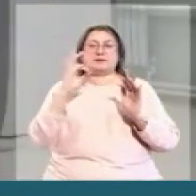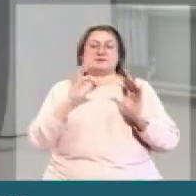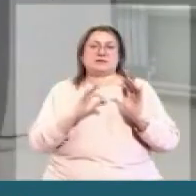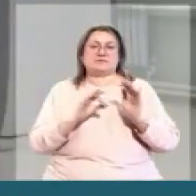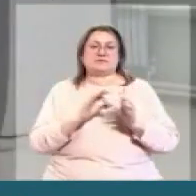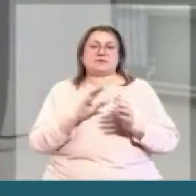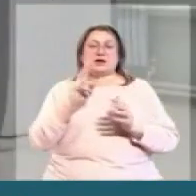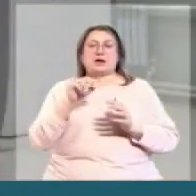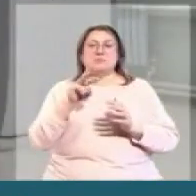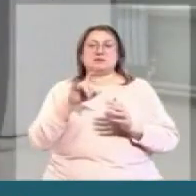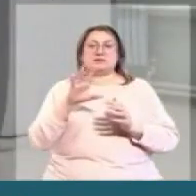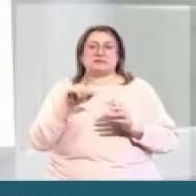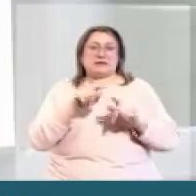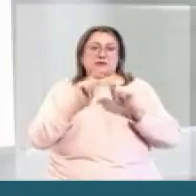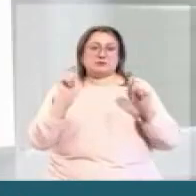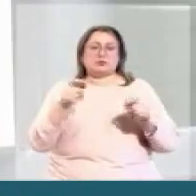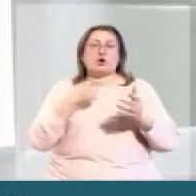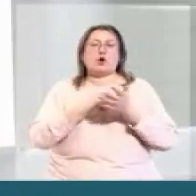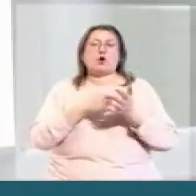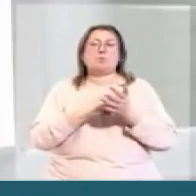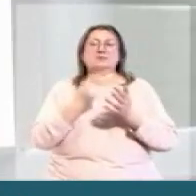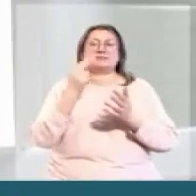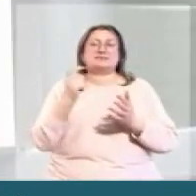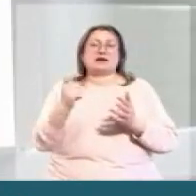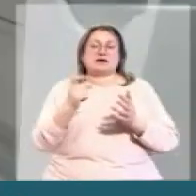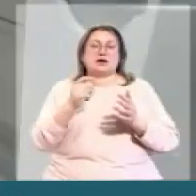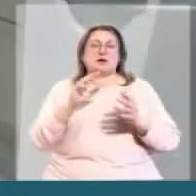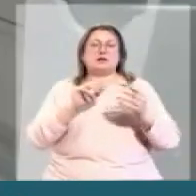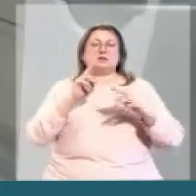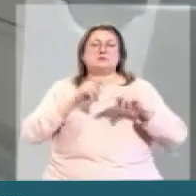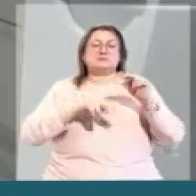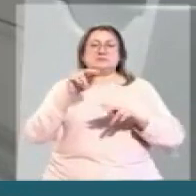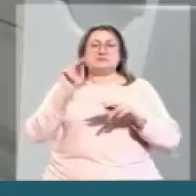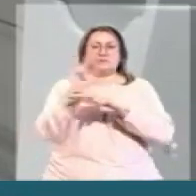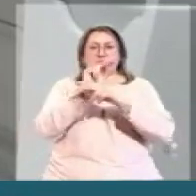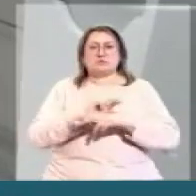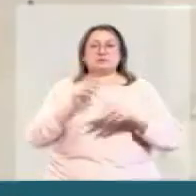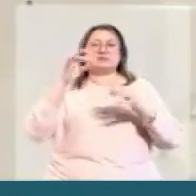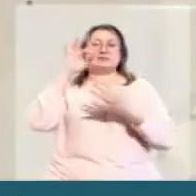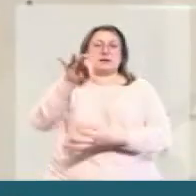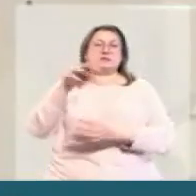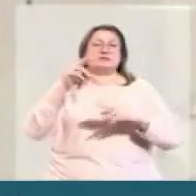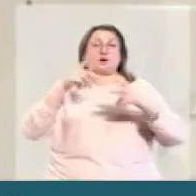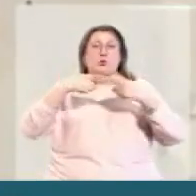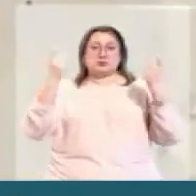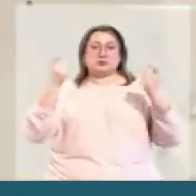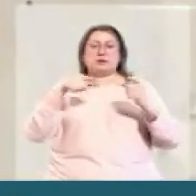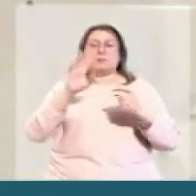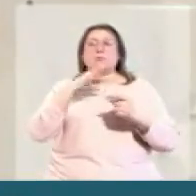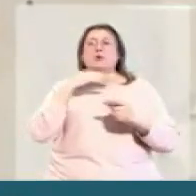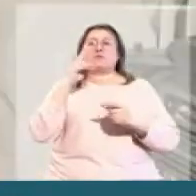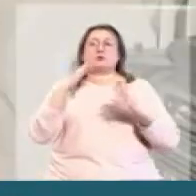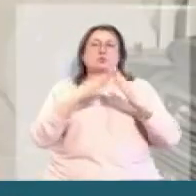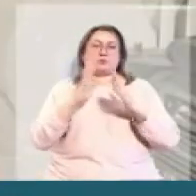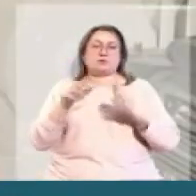84,5%. В Камыстинском районе откроют комбикормовый цех, реконструируют заброшенное здание гостиницы под многоквартирный дом.